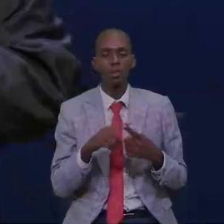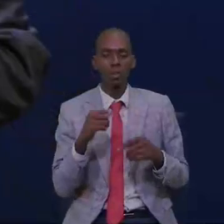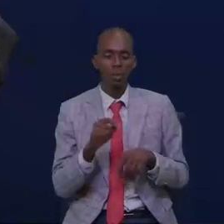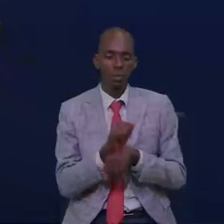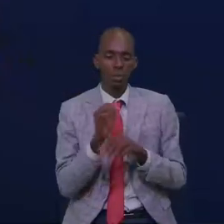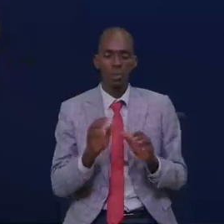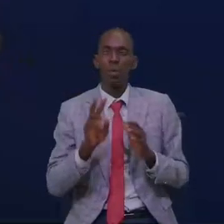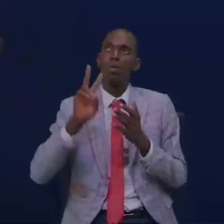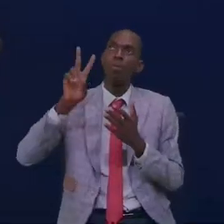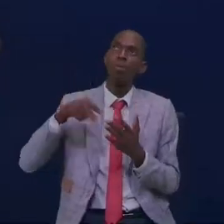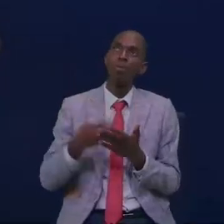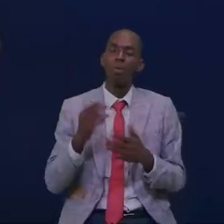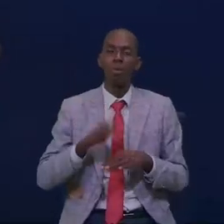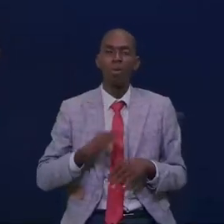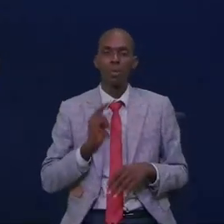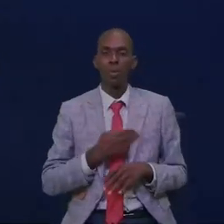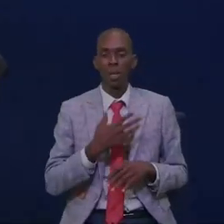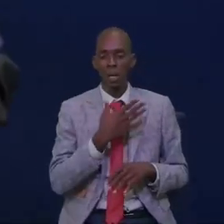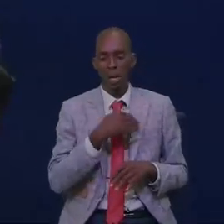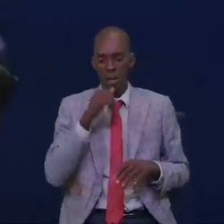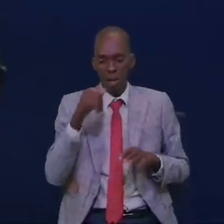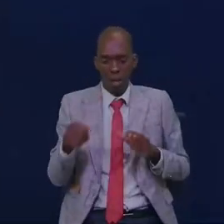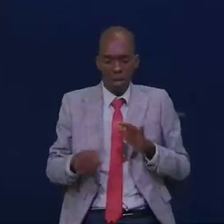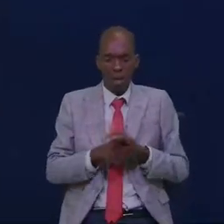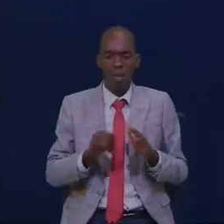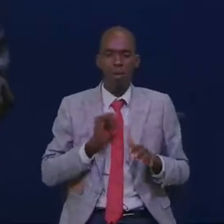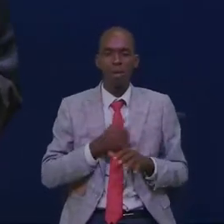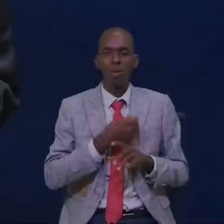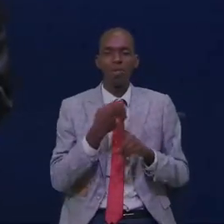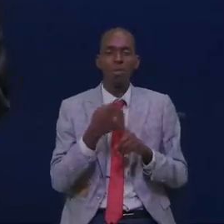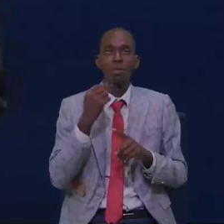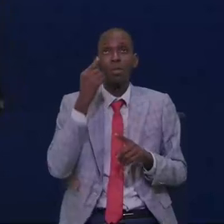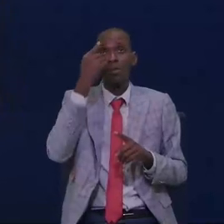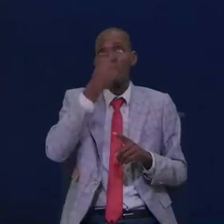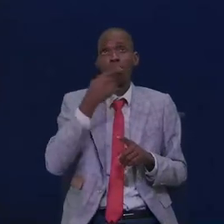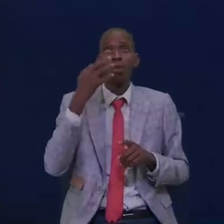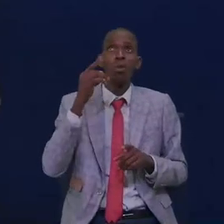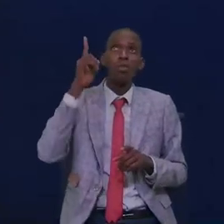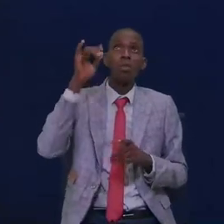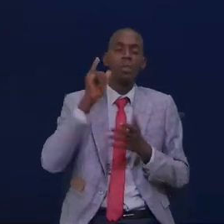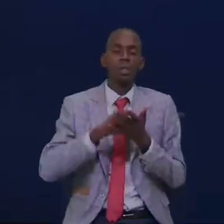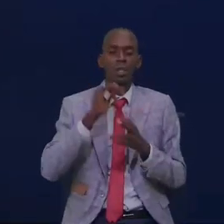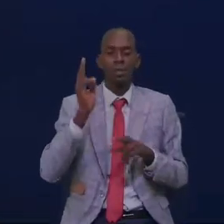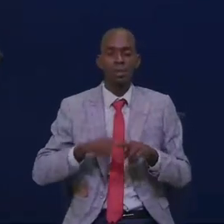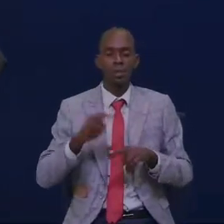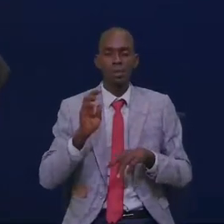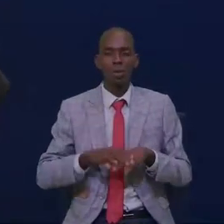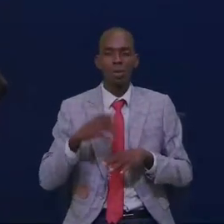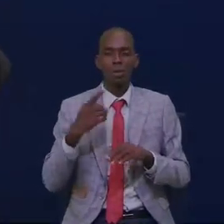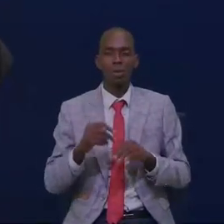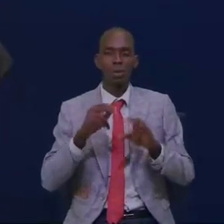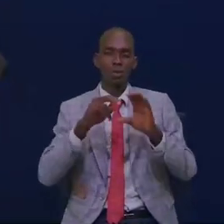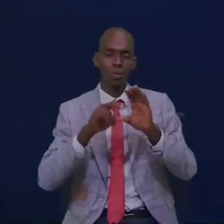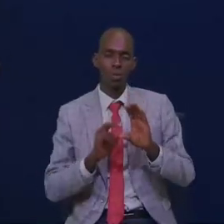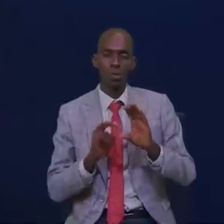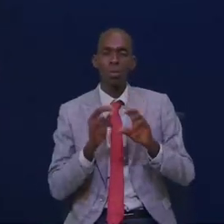tombez sur nous et cachez-nous devant la face de celui qui est assis sur le trône et devant la